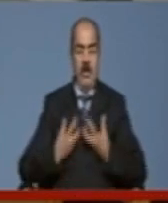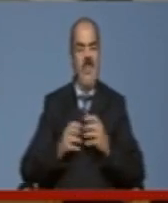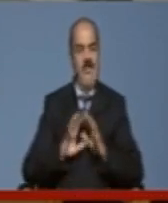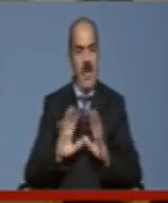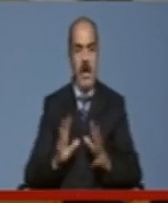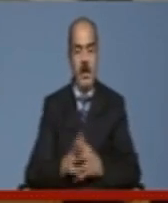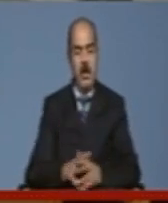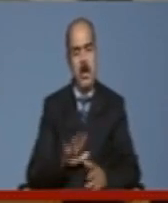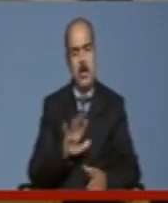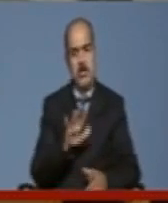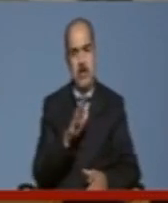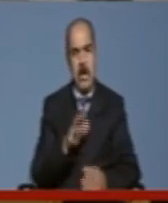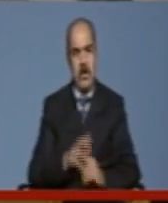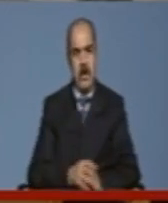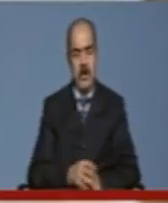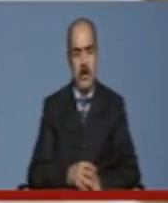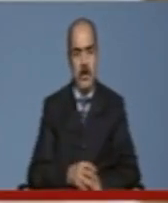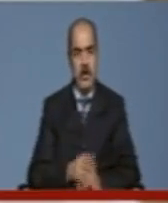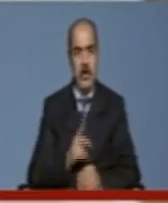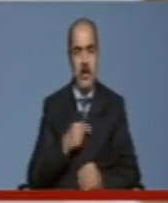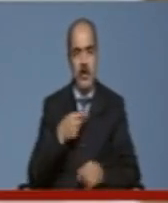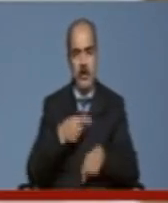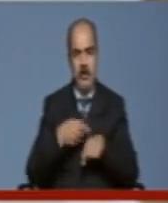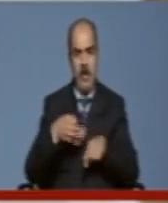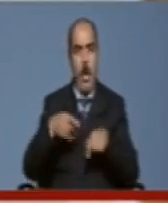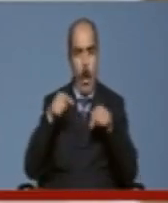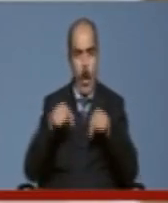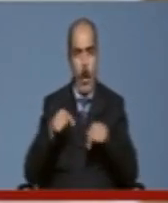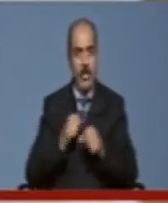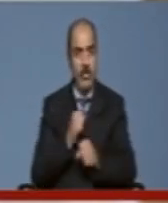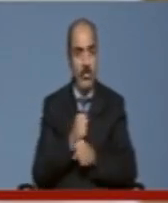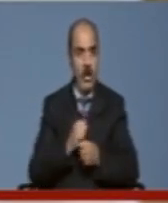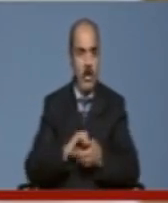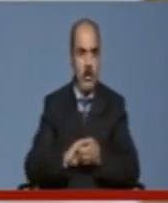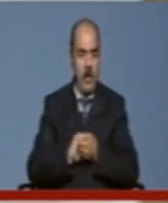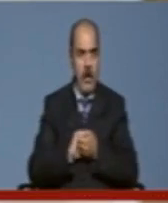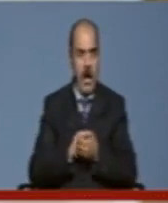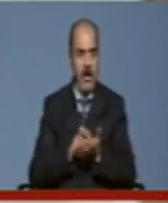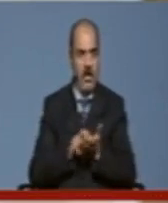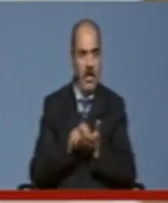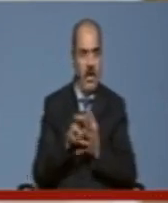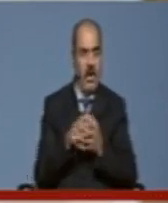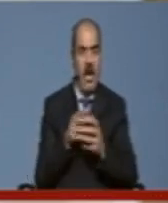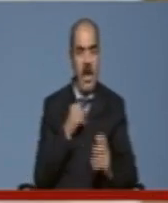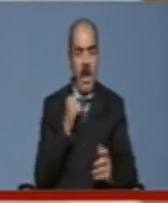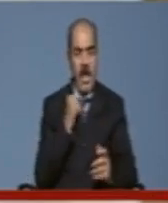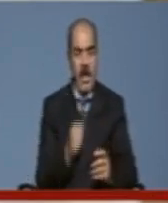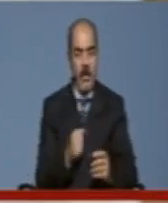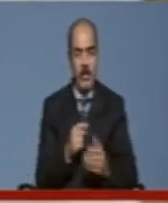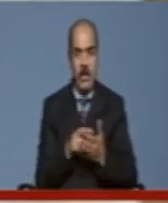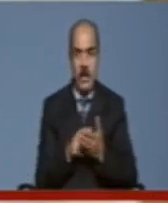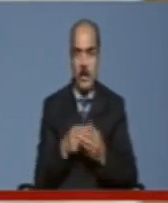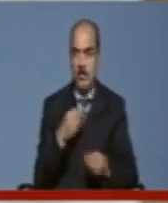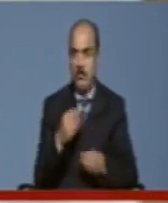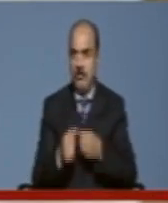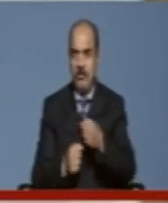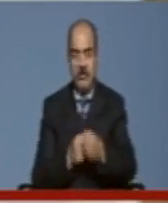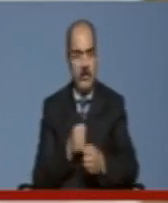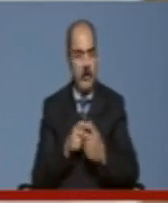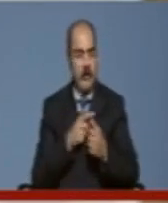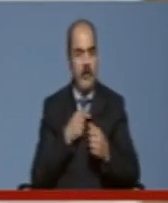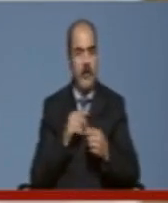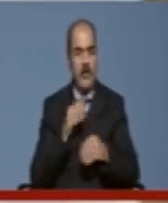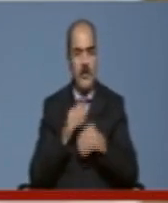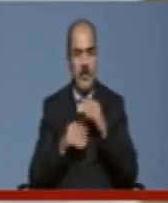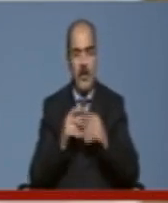أن هذا هو الوقت المناسب لنعمل معا، ونحن نريد أن تقدم على هذه المحاور الثلاثة